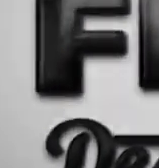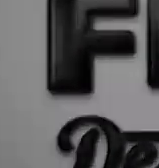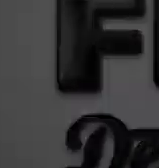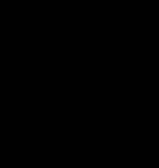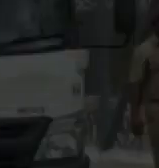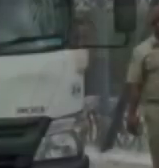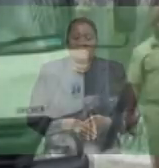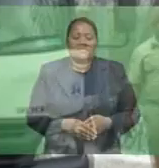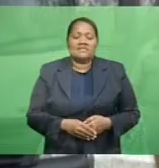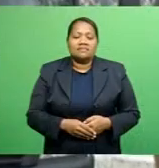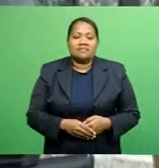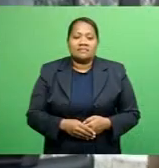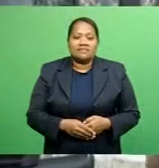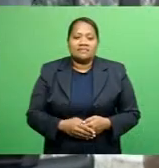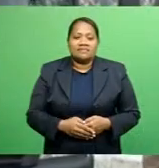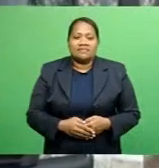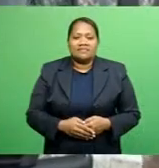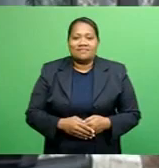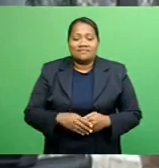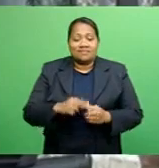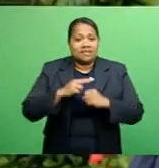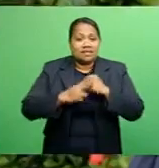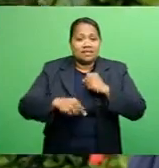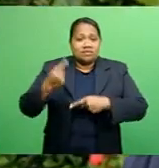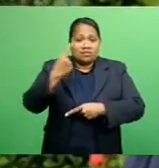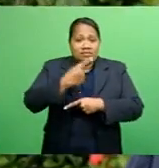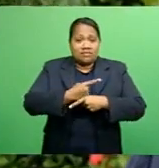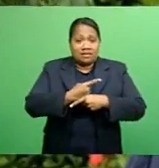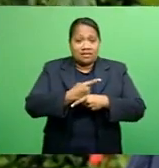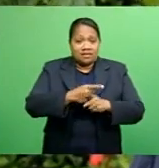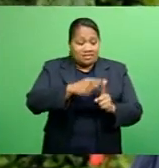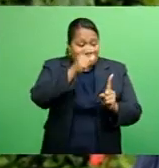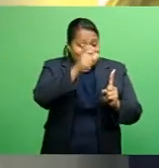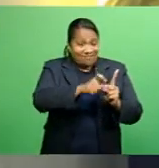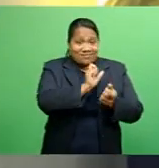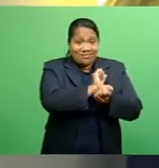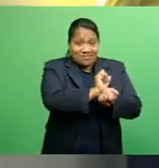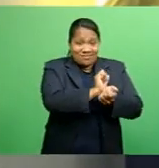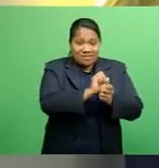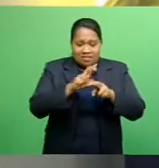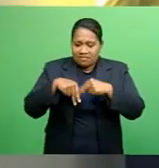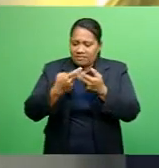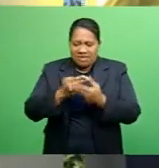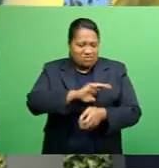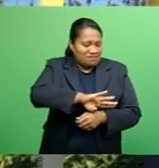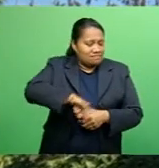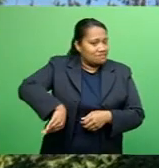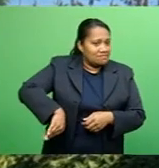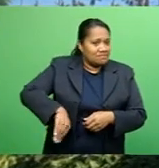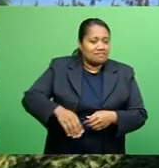2 देश की In the news tonight, families disown former inmates.